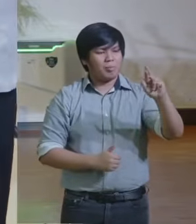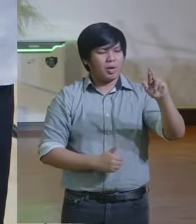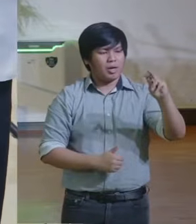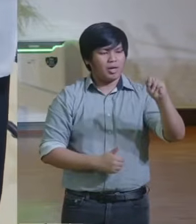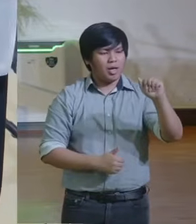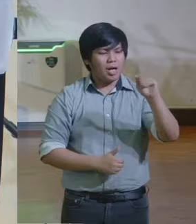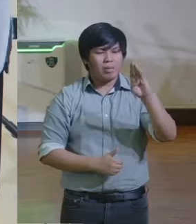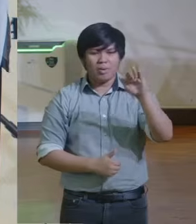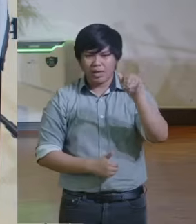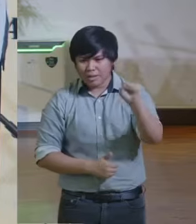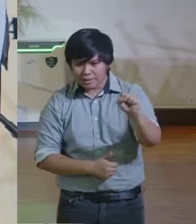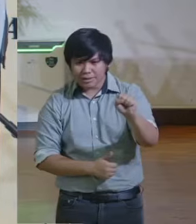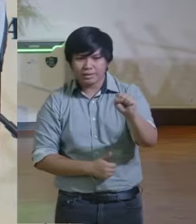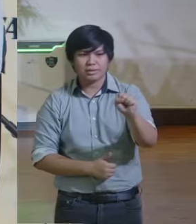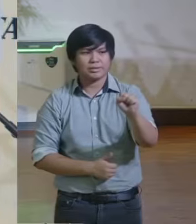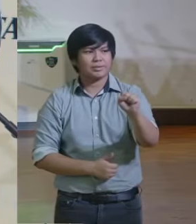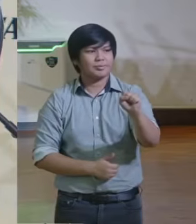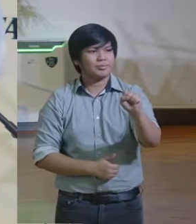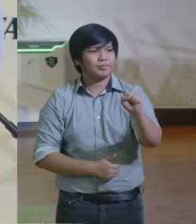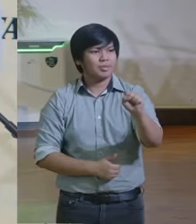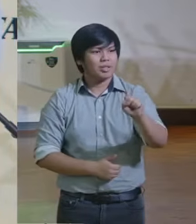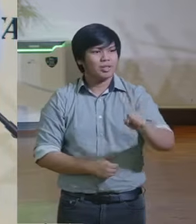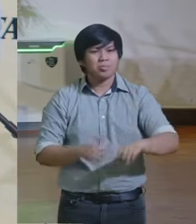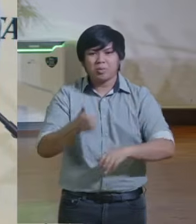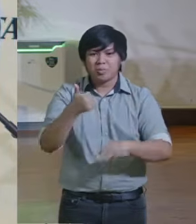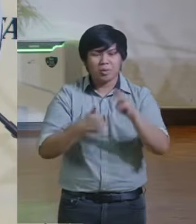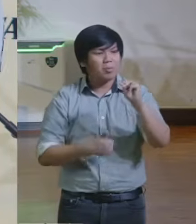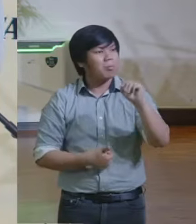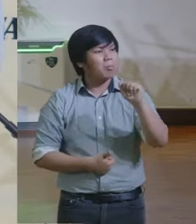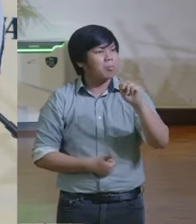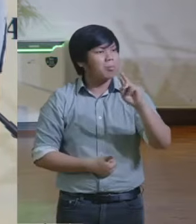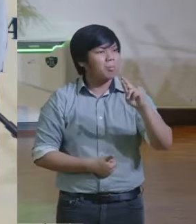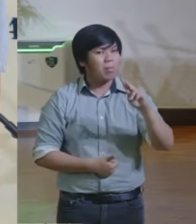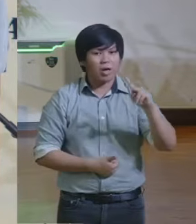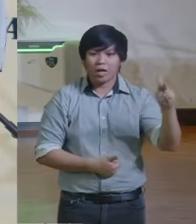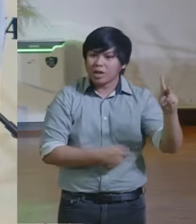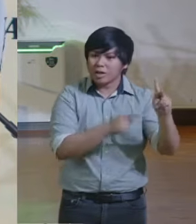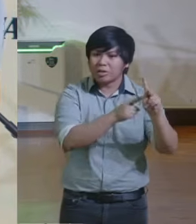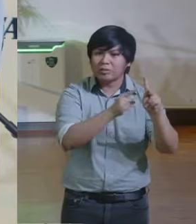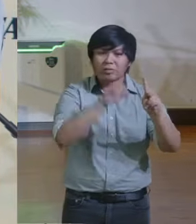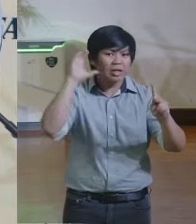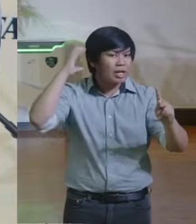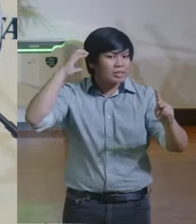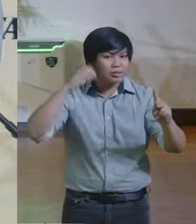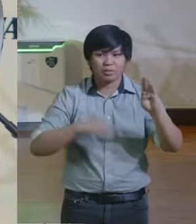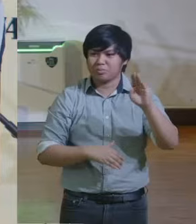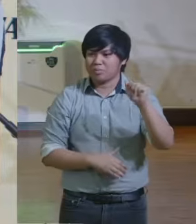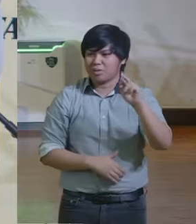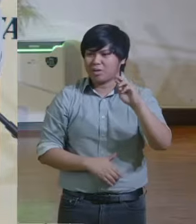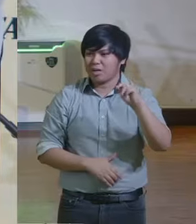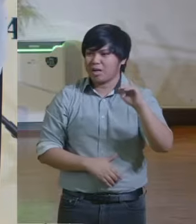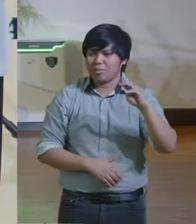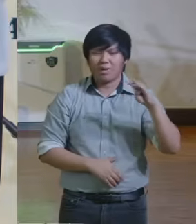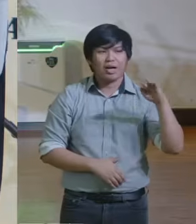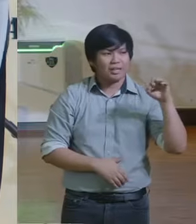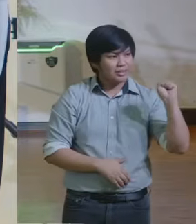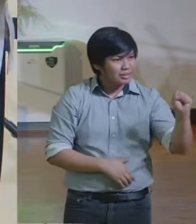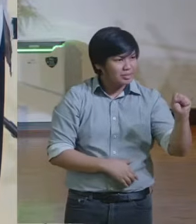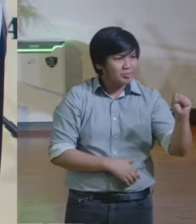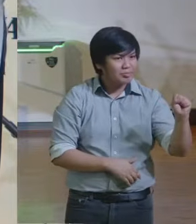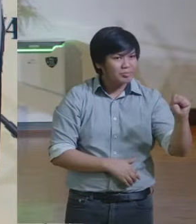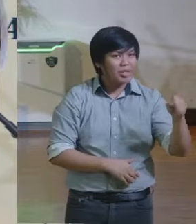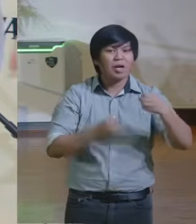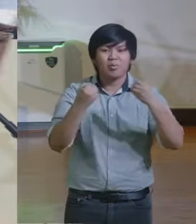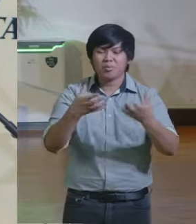Alam natin yun sa Acts 13:1, silang dalawa ang pinadala. No? Alam natin sa Acts 14:26 na marami ng